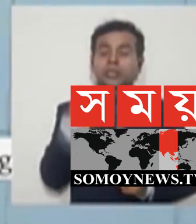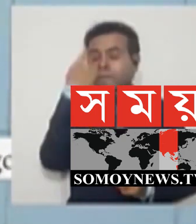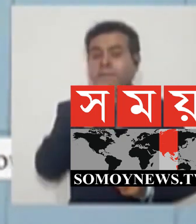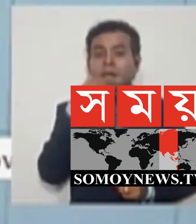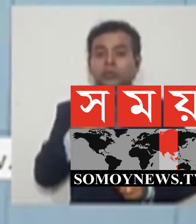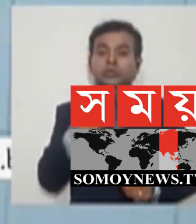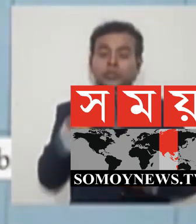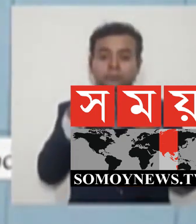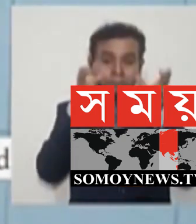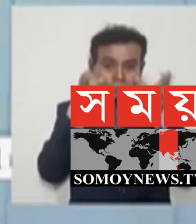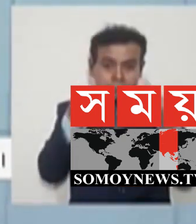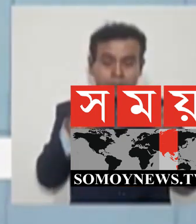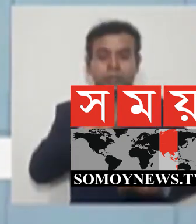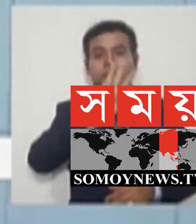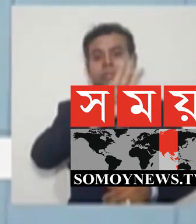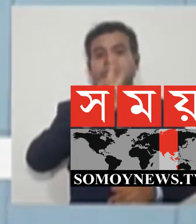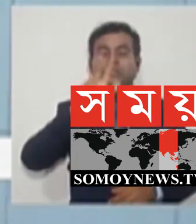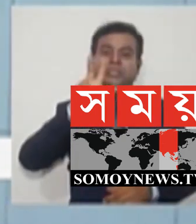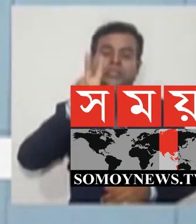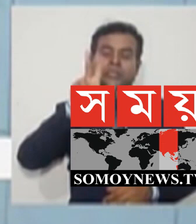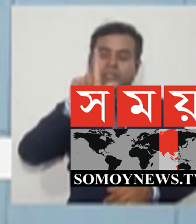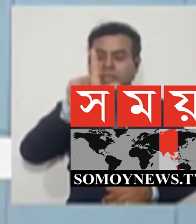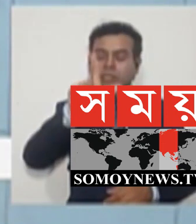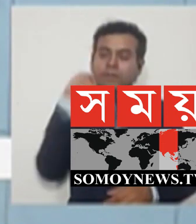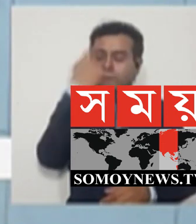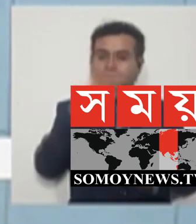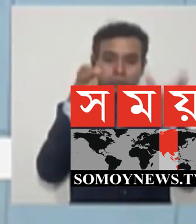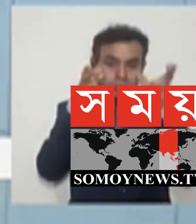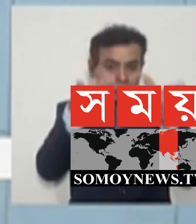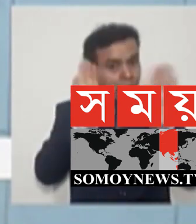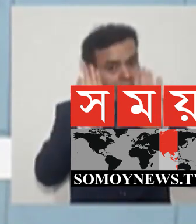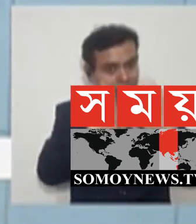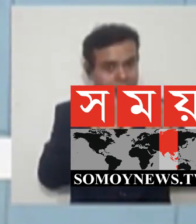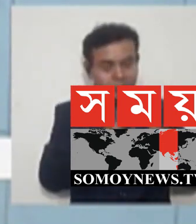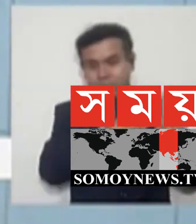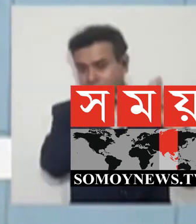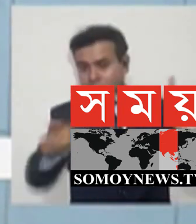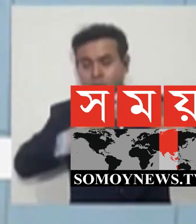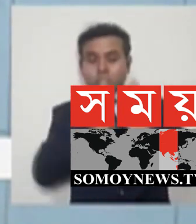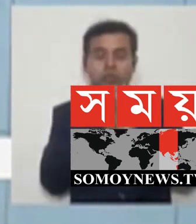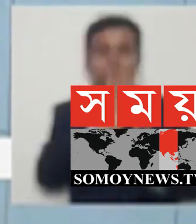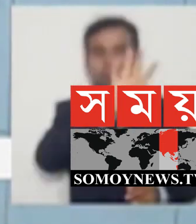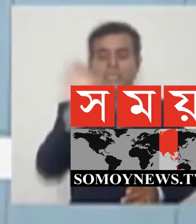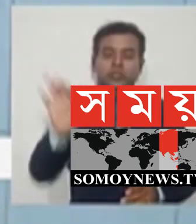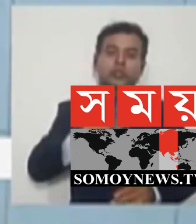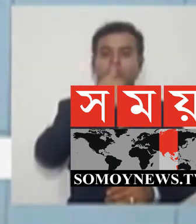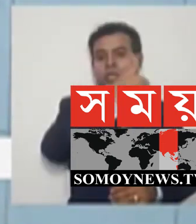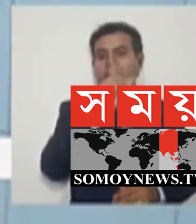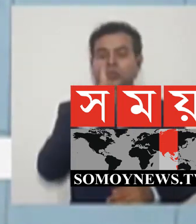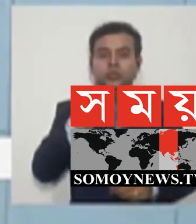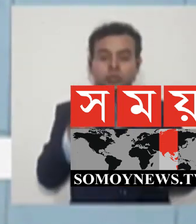37 জন আইসোলেশনে আছেন এবং মোট আইসোলেশনে আছেন 461 জন। 24 ঘন্টা ছাড় পেয়েছেন